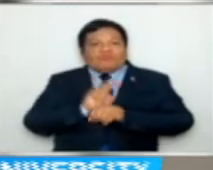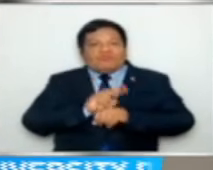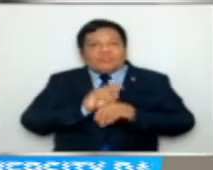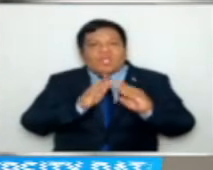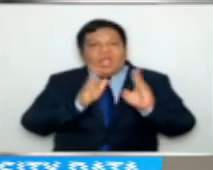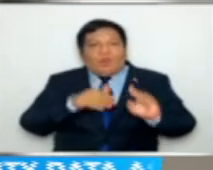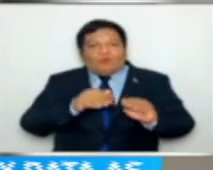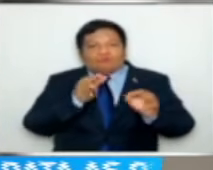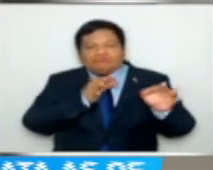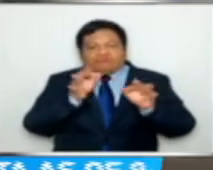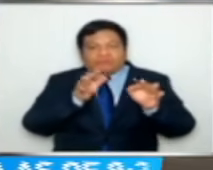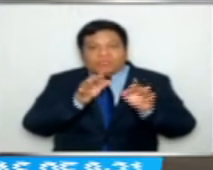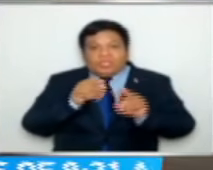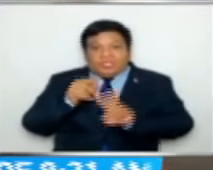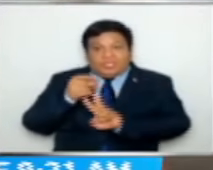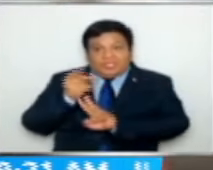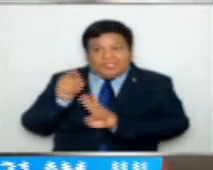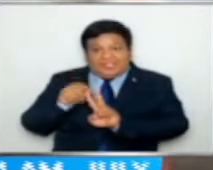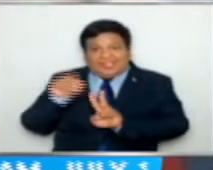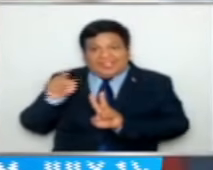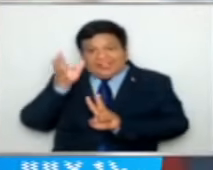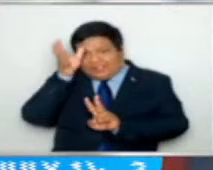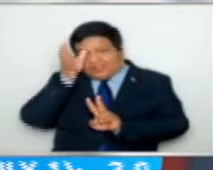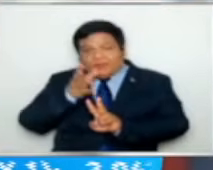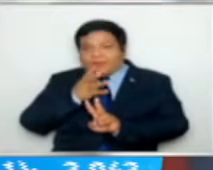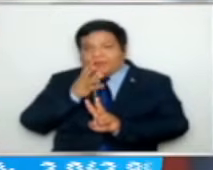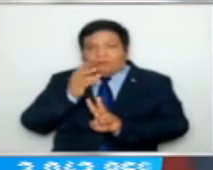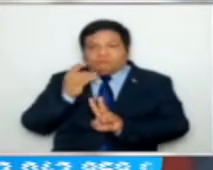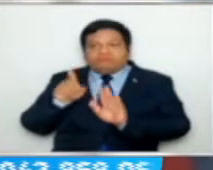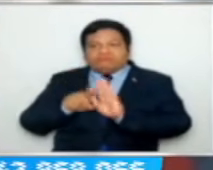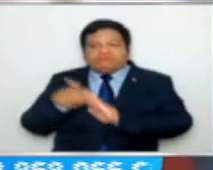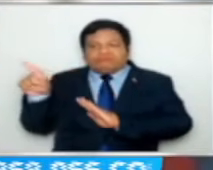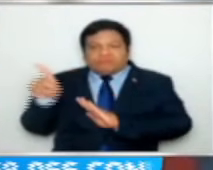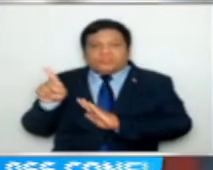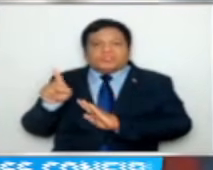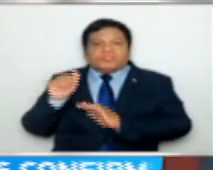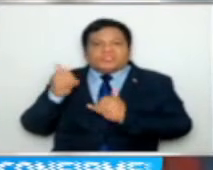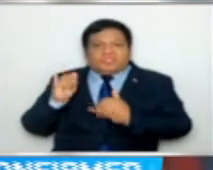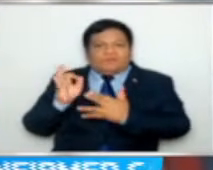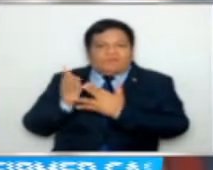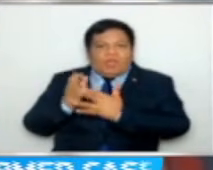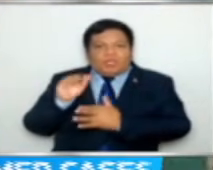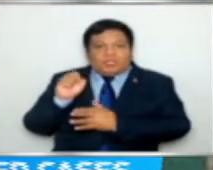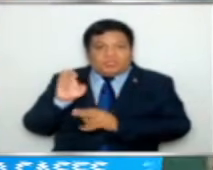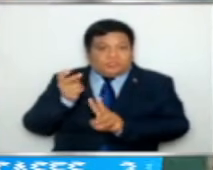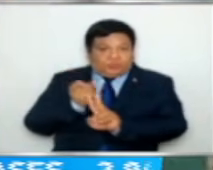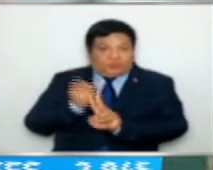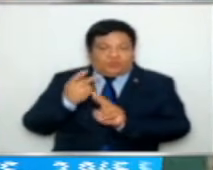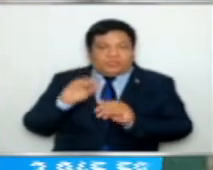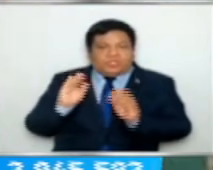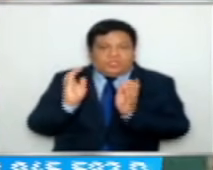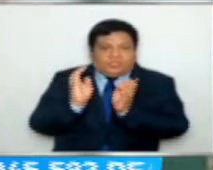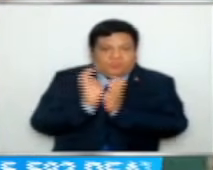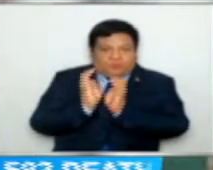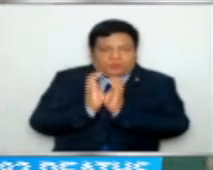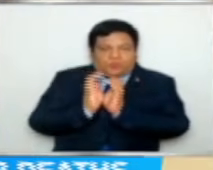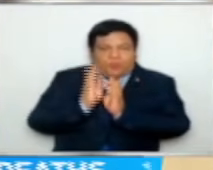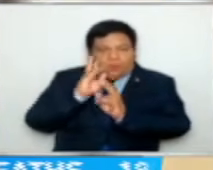ito ng mga kaso. Nasa kustodiya na ng DSWD ang mga bata at ipapasuri sa